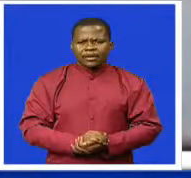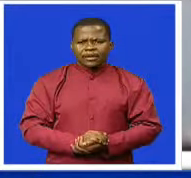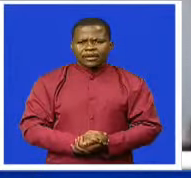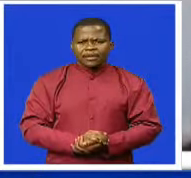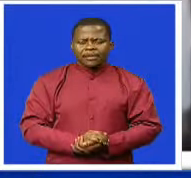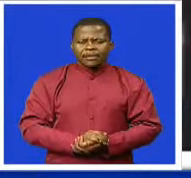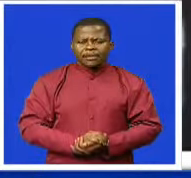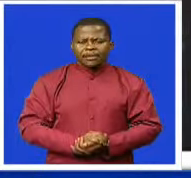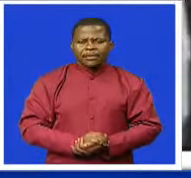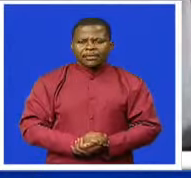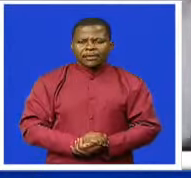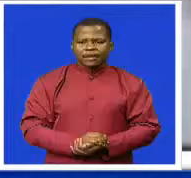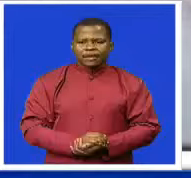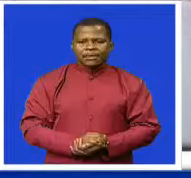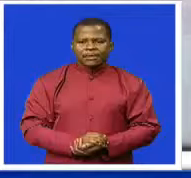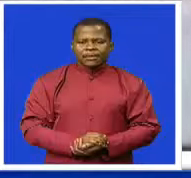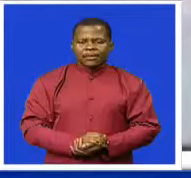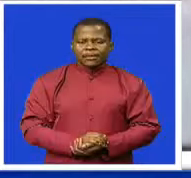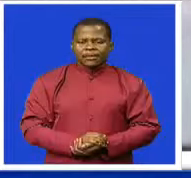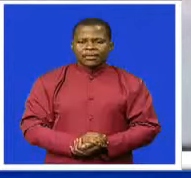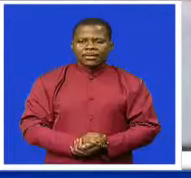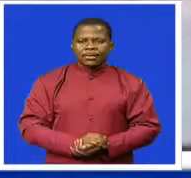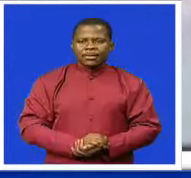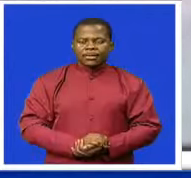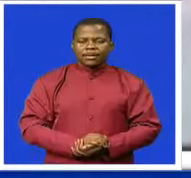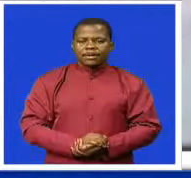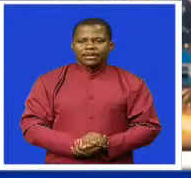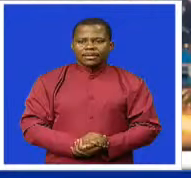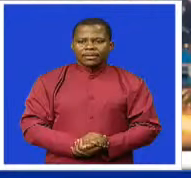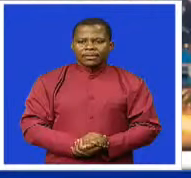desire to I and thereby devote myself to the work that was promised to my head. It is a Ben Lomuhla, Ngugia MCB, Mbabane.